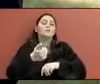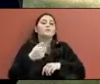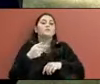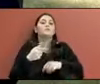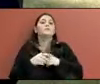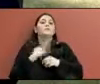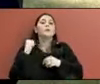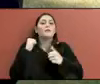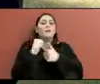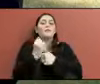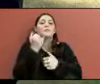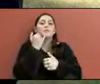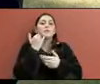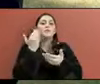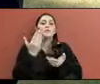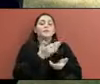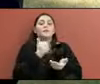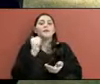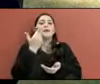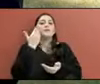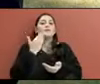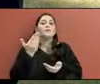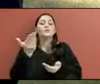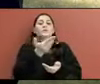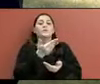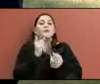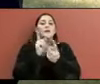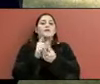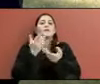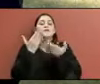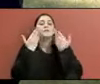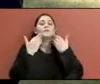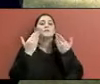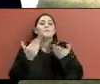konuklarımızla siz değerli izleyicilerimizin karşısında olacağız.